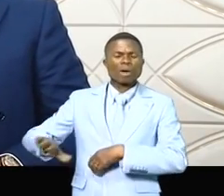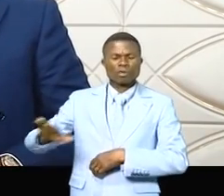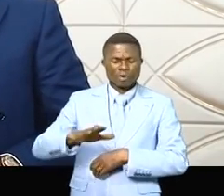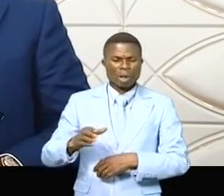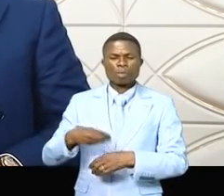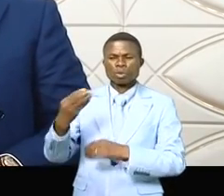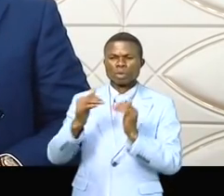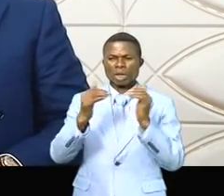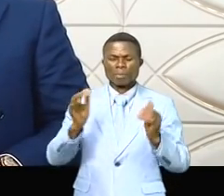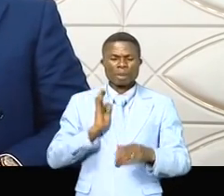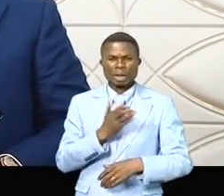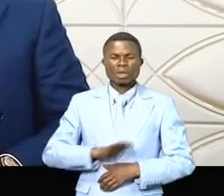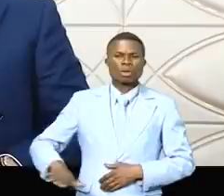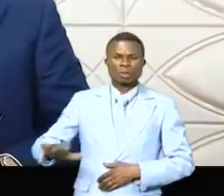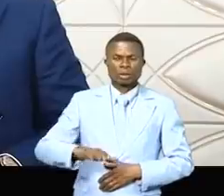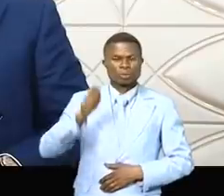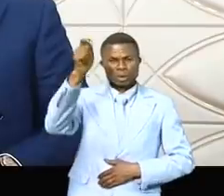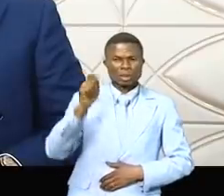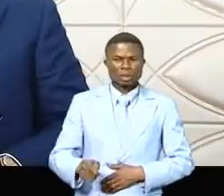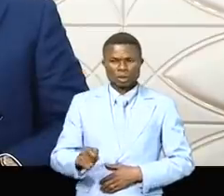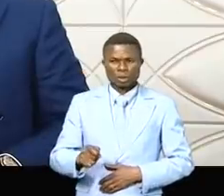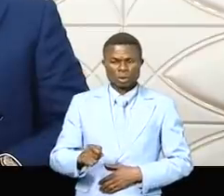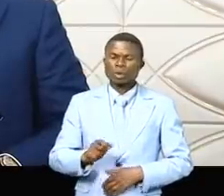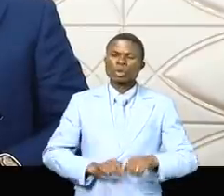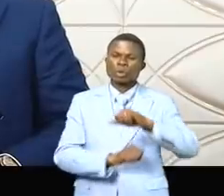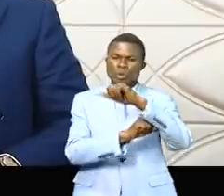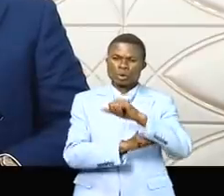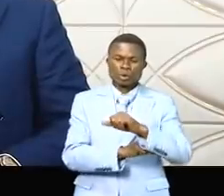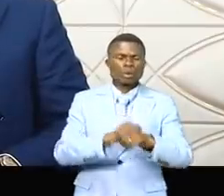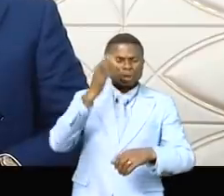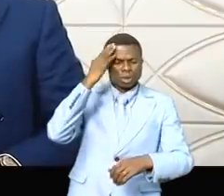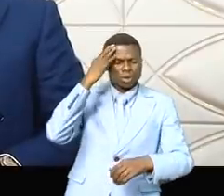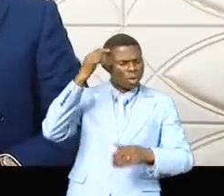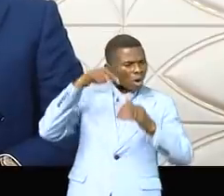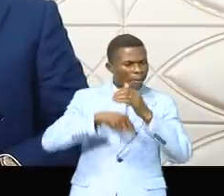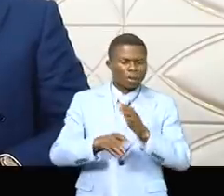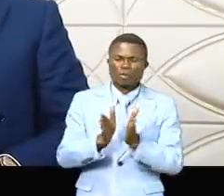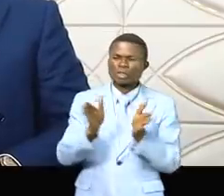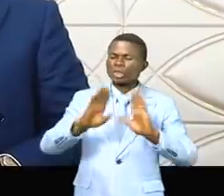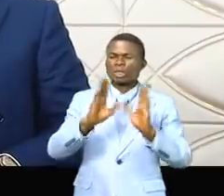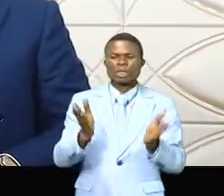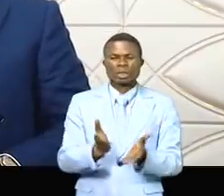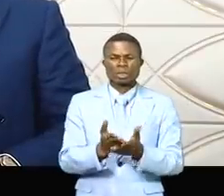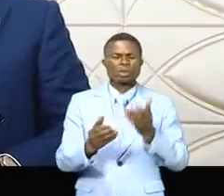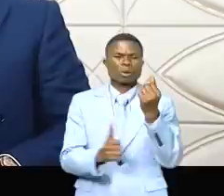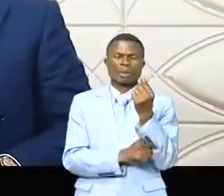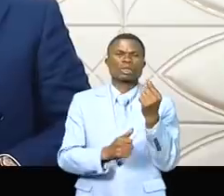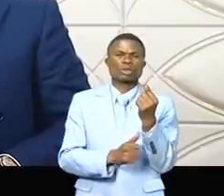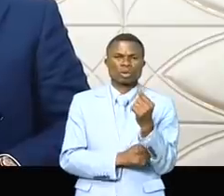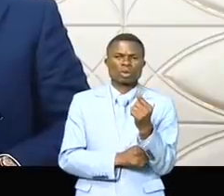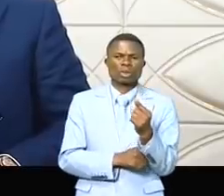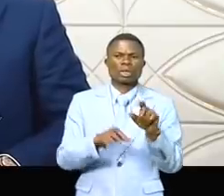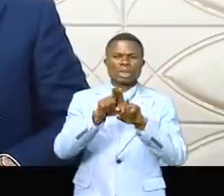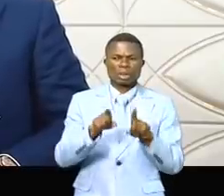territoire. Nos vaillants militaires doivent être appuyés par une prise de conscience collective de tous leurs compatriotes